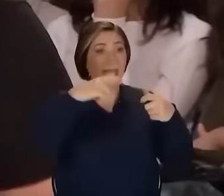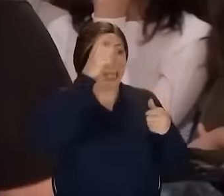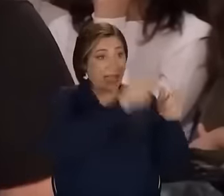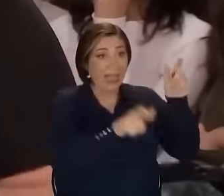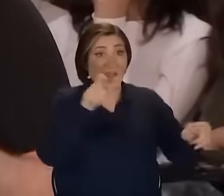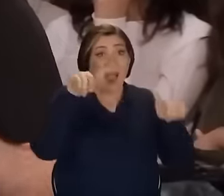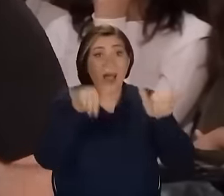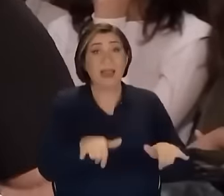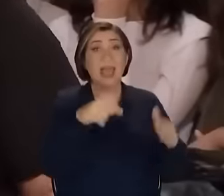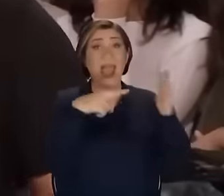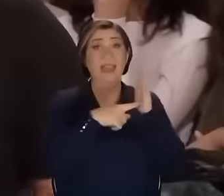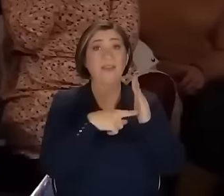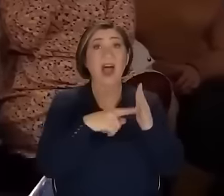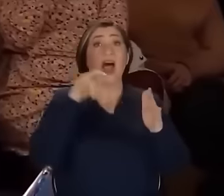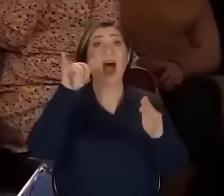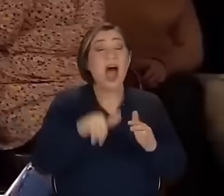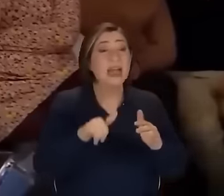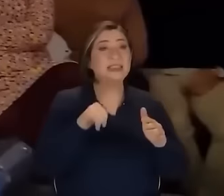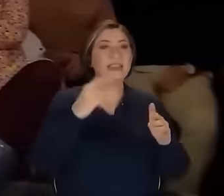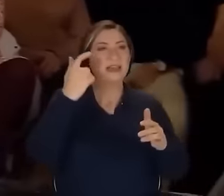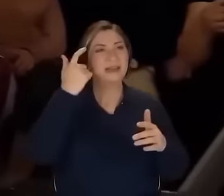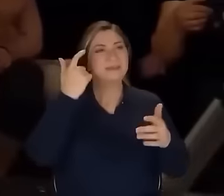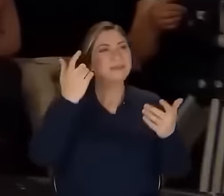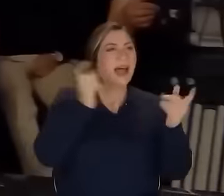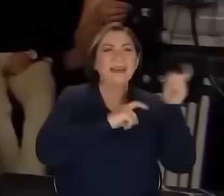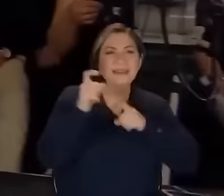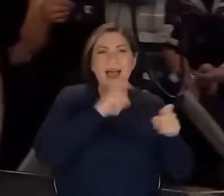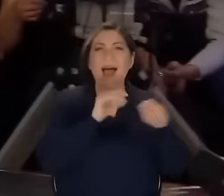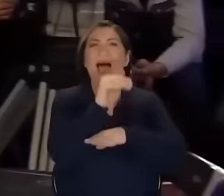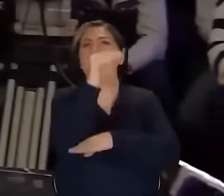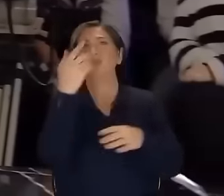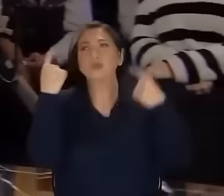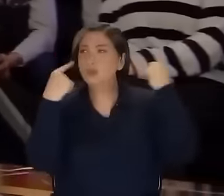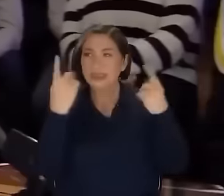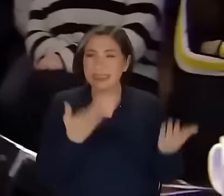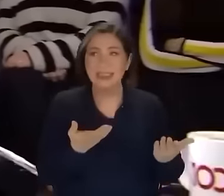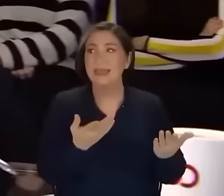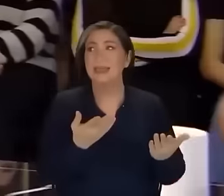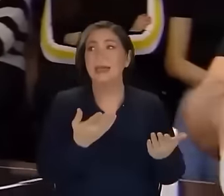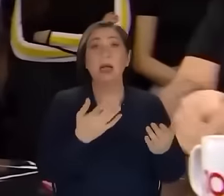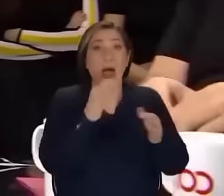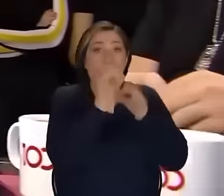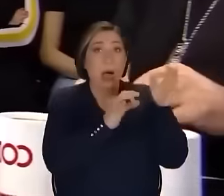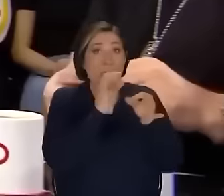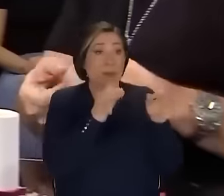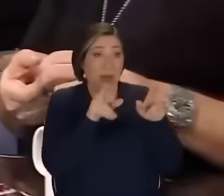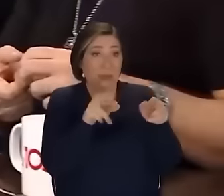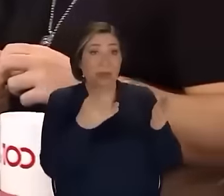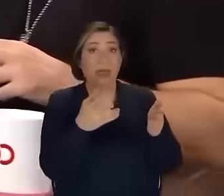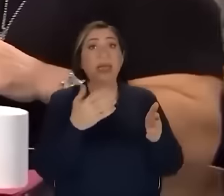neredeyse aynısı. Aynı hedefler, aynı sarsak hayat ele alışı. Akraba şeyler